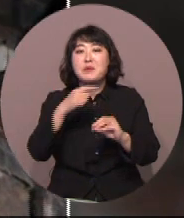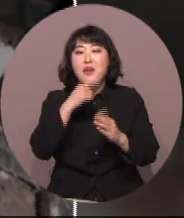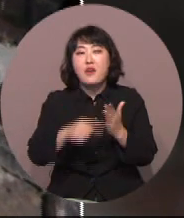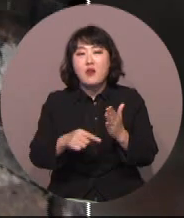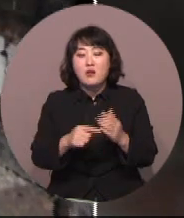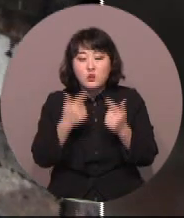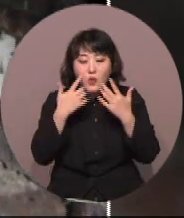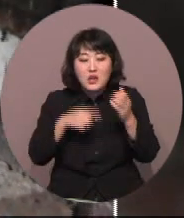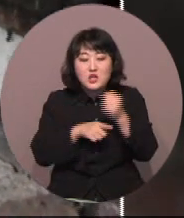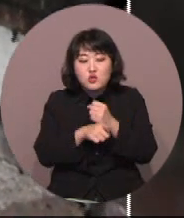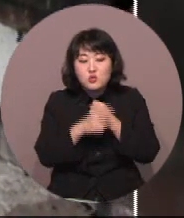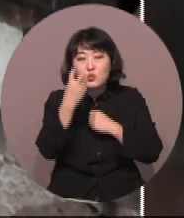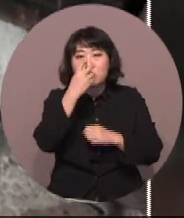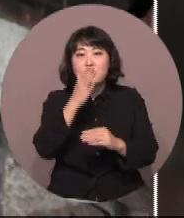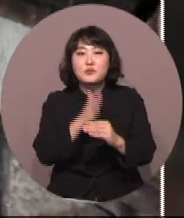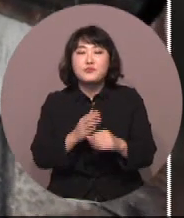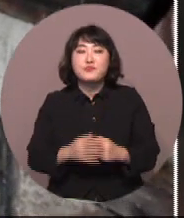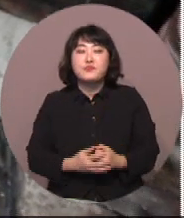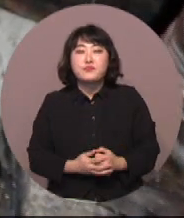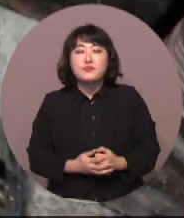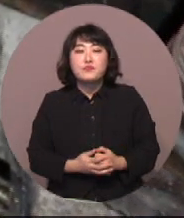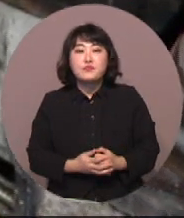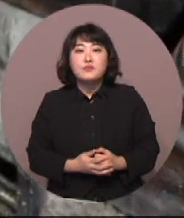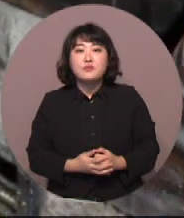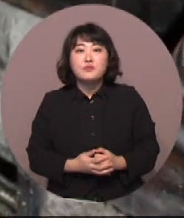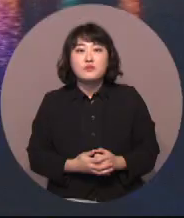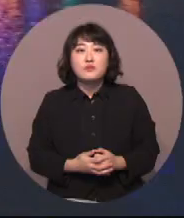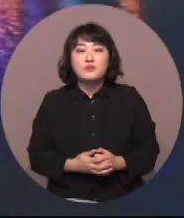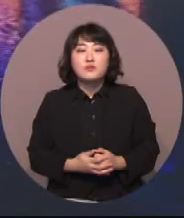화재 원인을 조사하고 있습니다